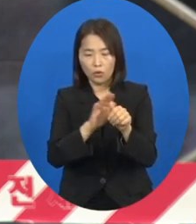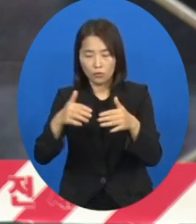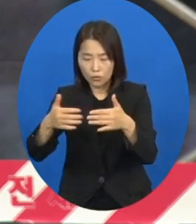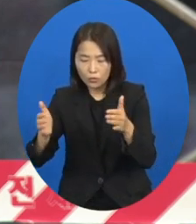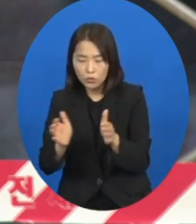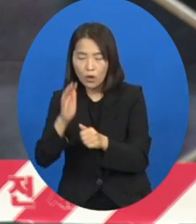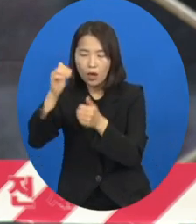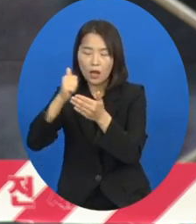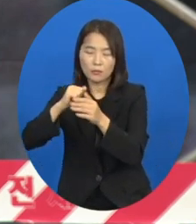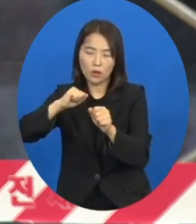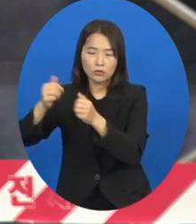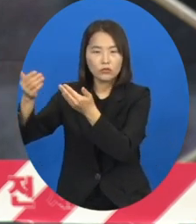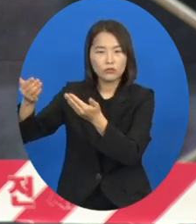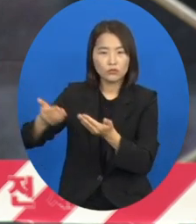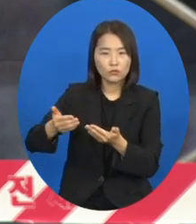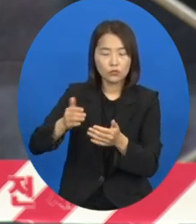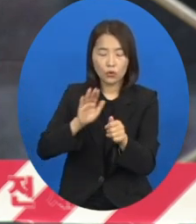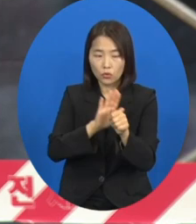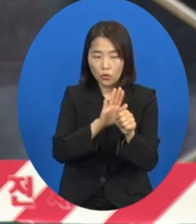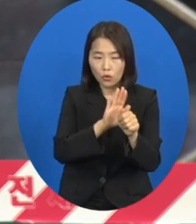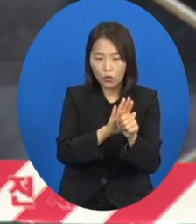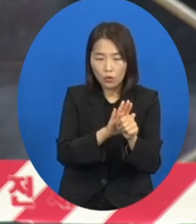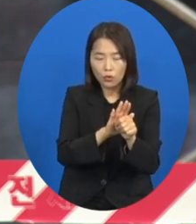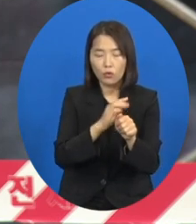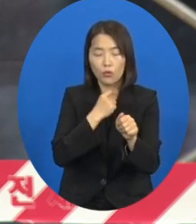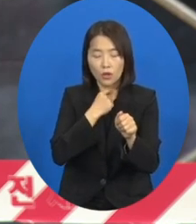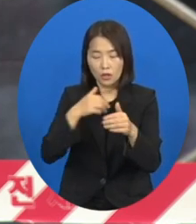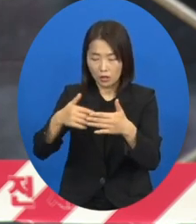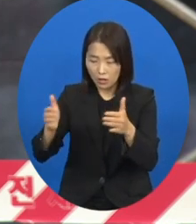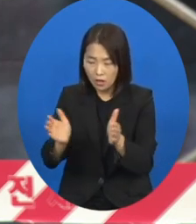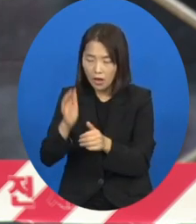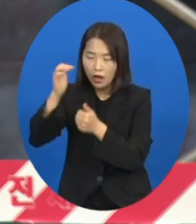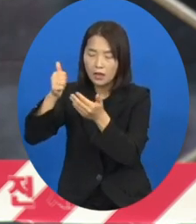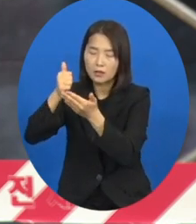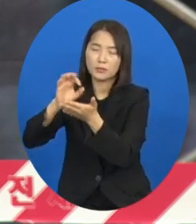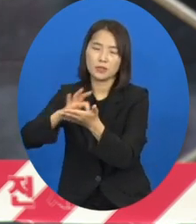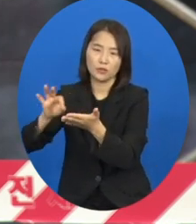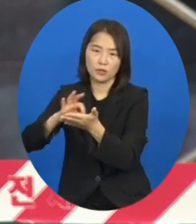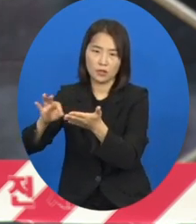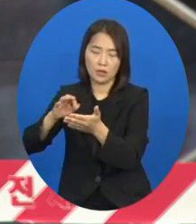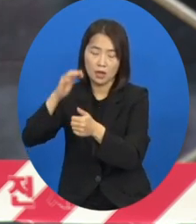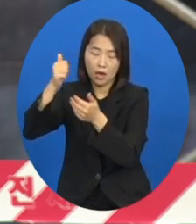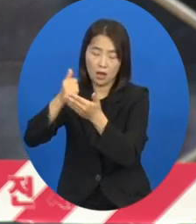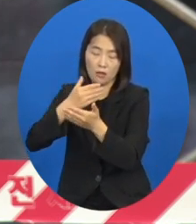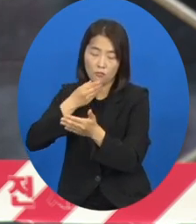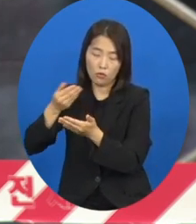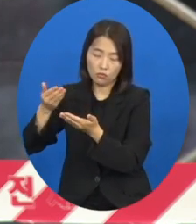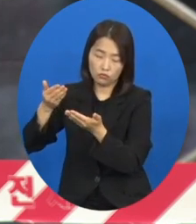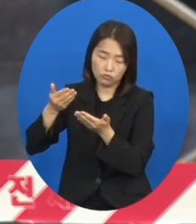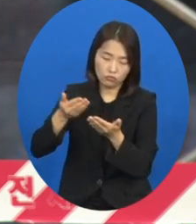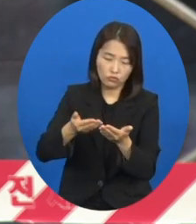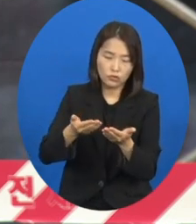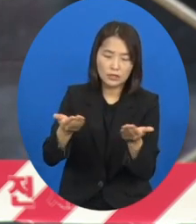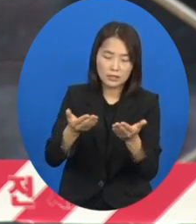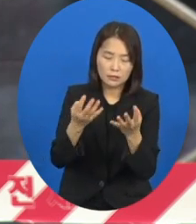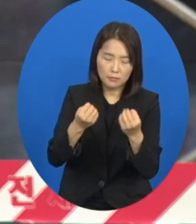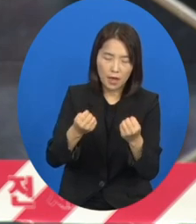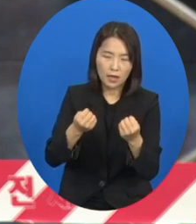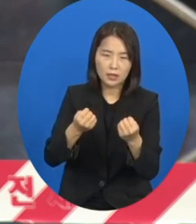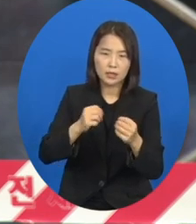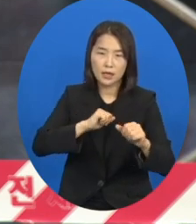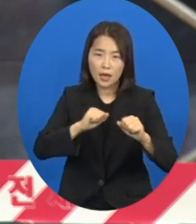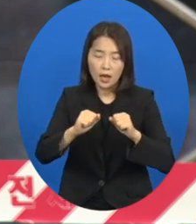역사하십니다. 돕고자 하는 쪽을 하나님이 쓰십니다. 하나님이 복 주실 만한 일을 많이 하는 공동체가 되길